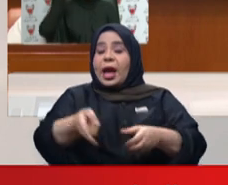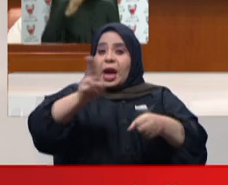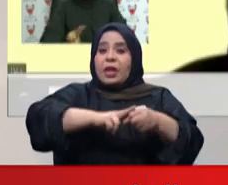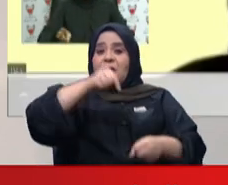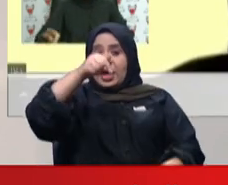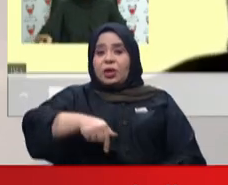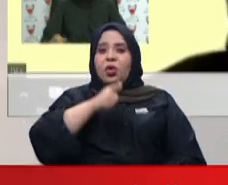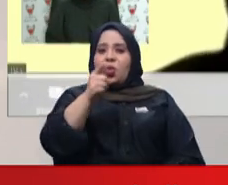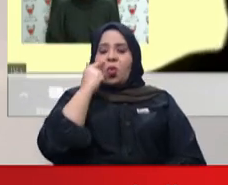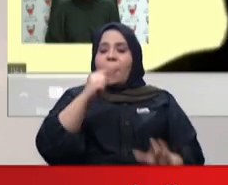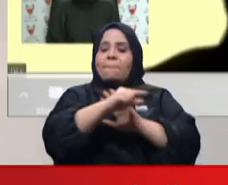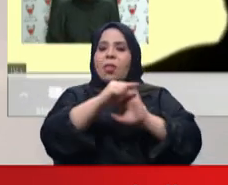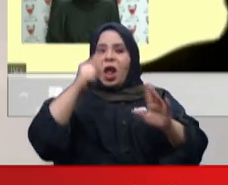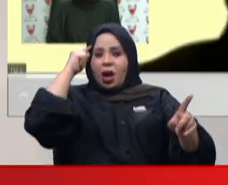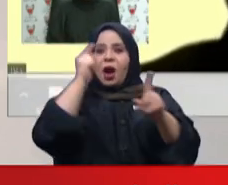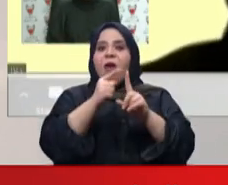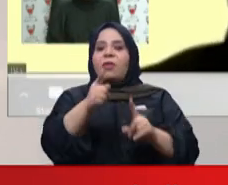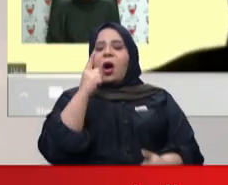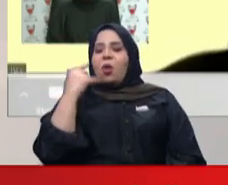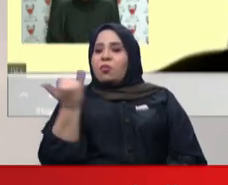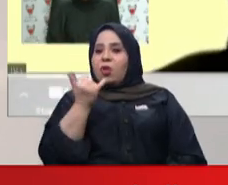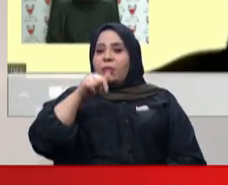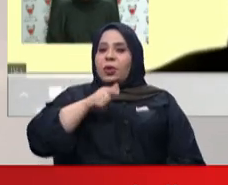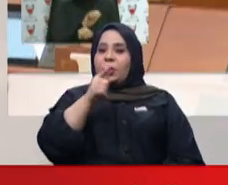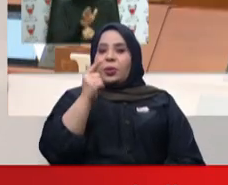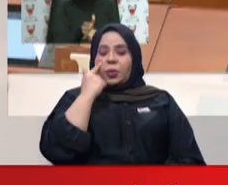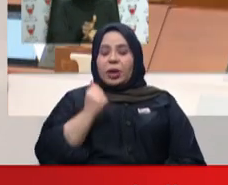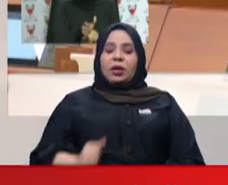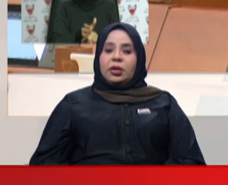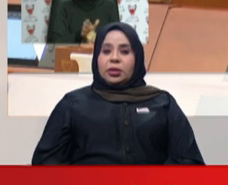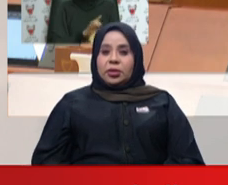وخير مثال على ذلك يعني ما قام بسيدي سمو رئيس